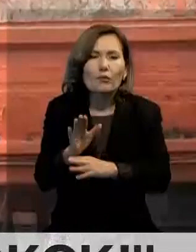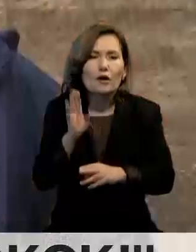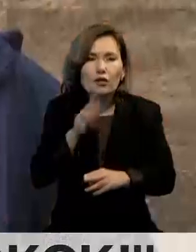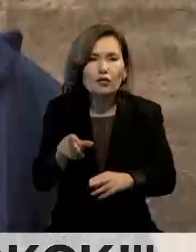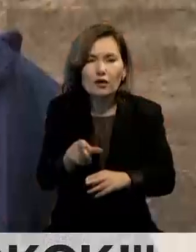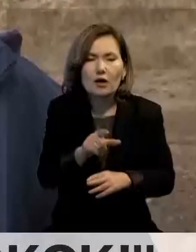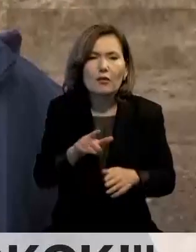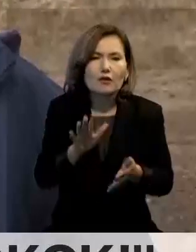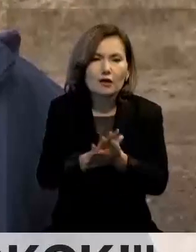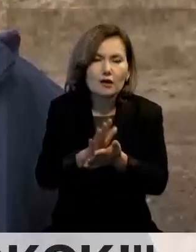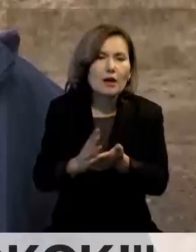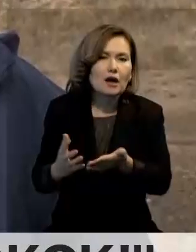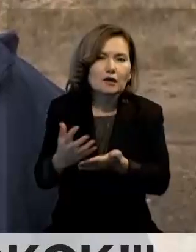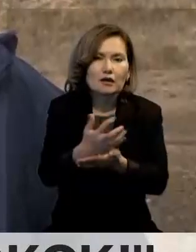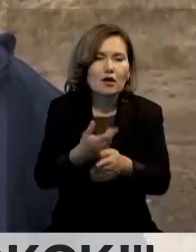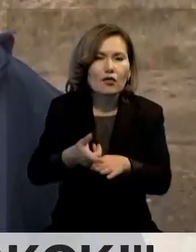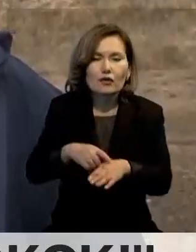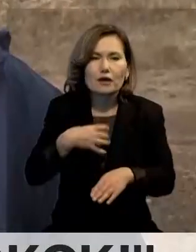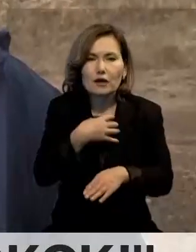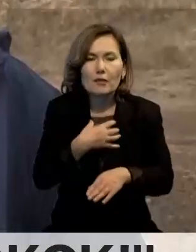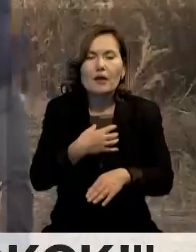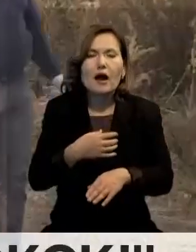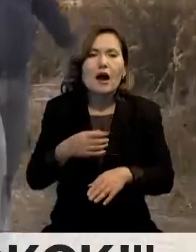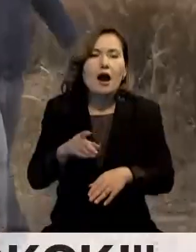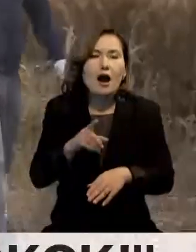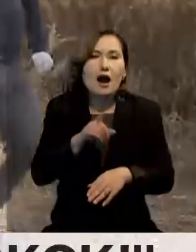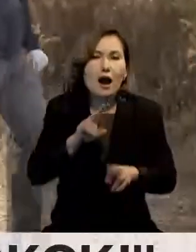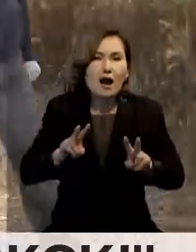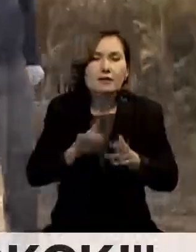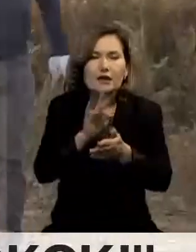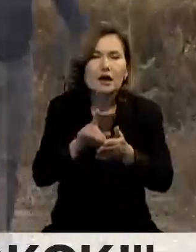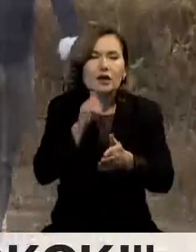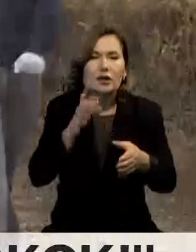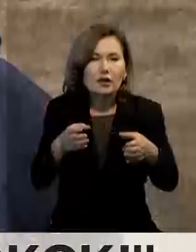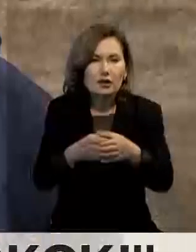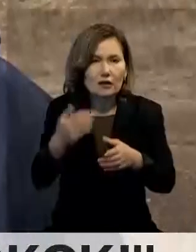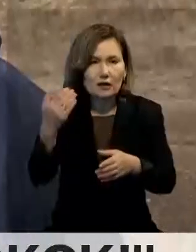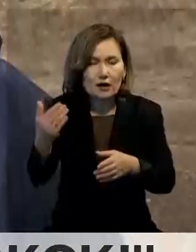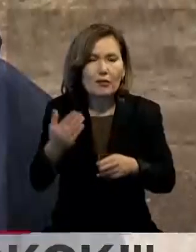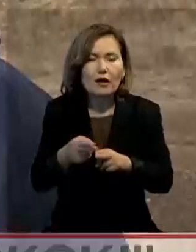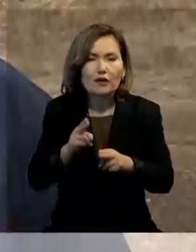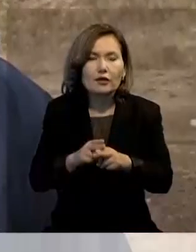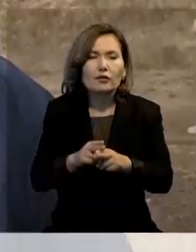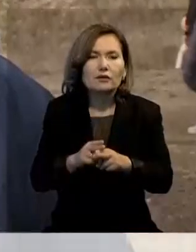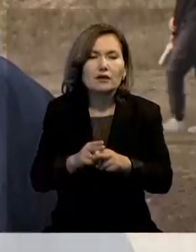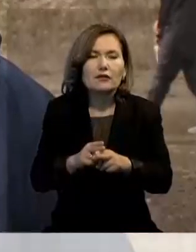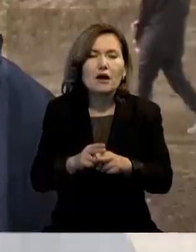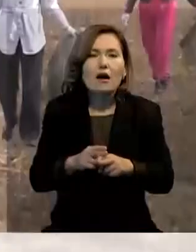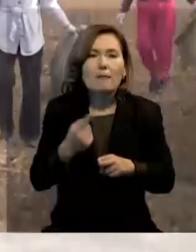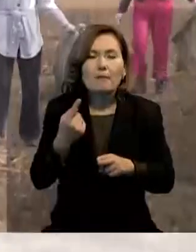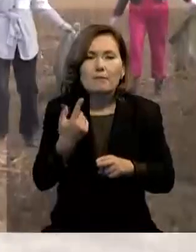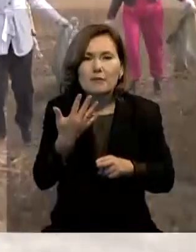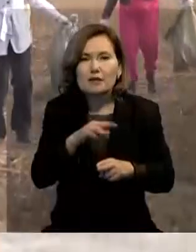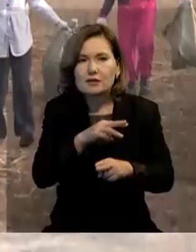өзекті. Астана жастары ұйымынан атынан келіп тұрмын, волонтер ретінде 5 минуттың ішінде бір қапшық жинап не мусорларды. Енді бұған